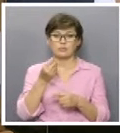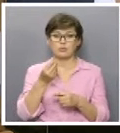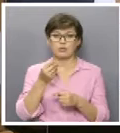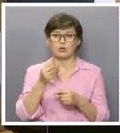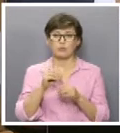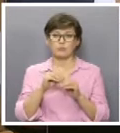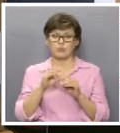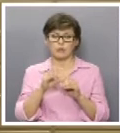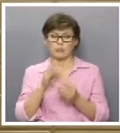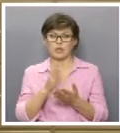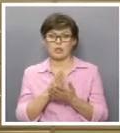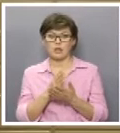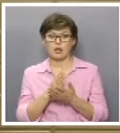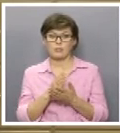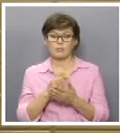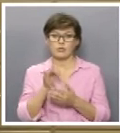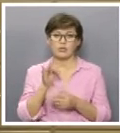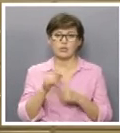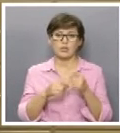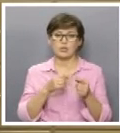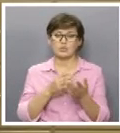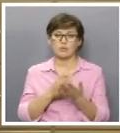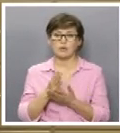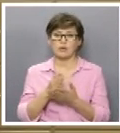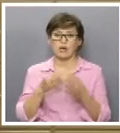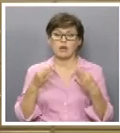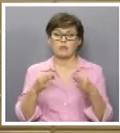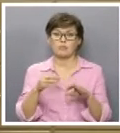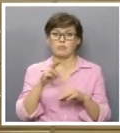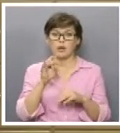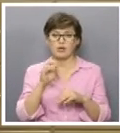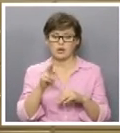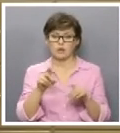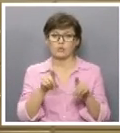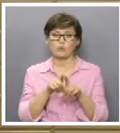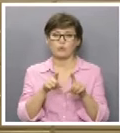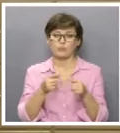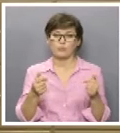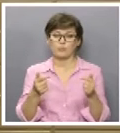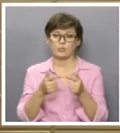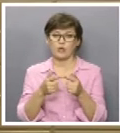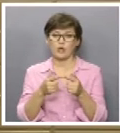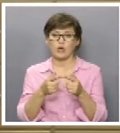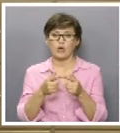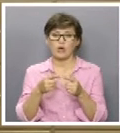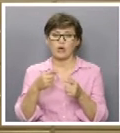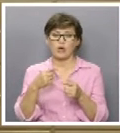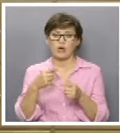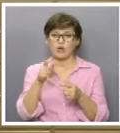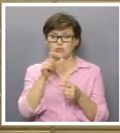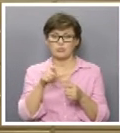толықтыру. Ал келесі санат ол автомобиль паркі бар кәсіпкерлердің субъектілері,